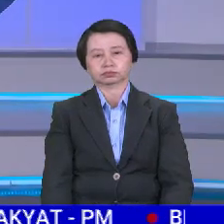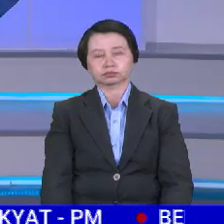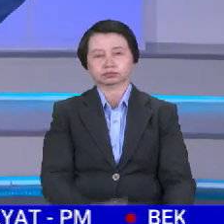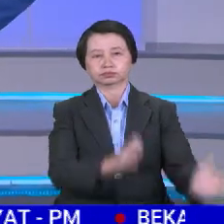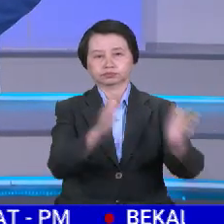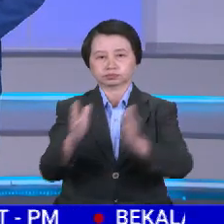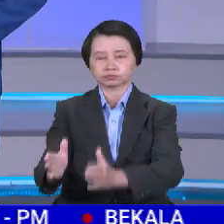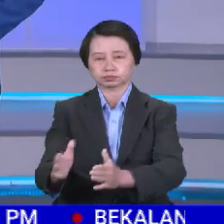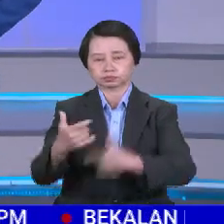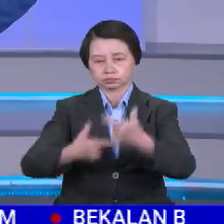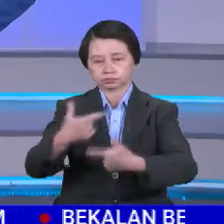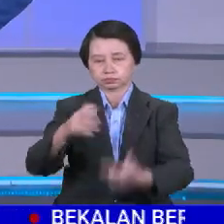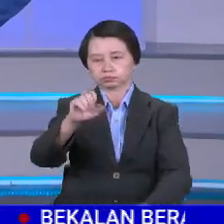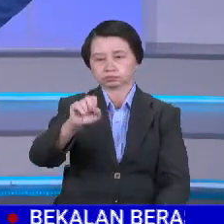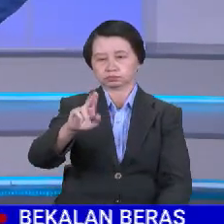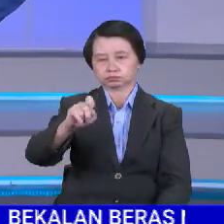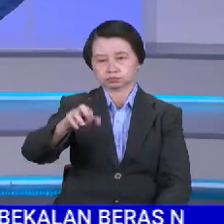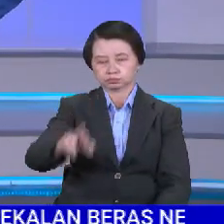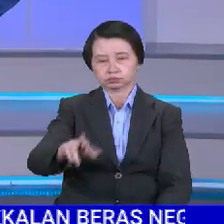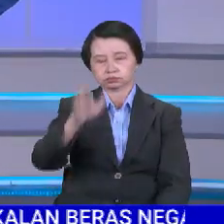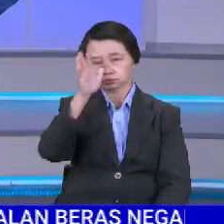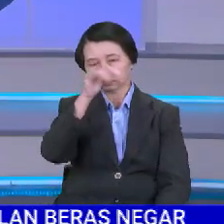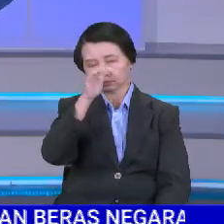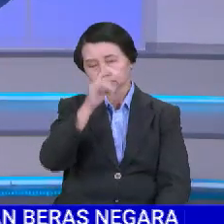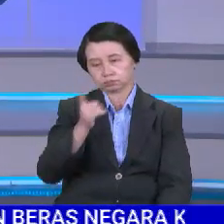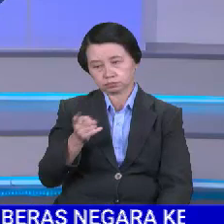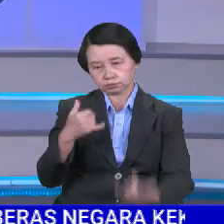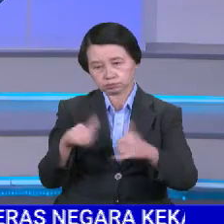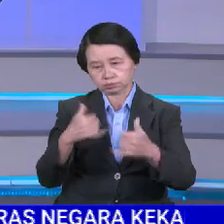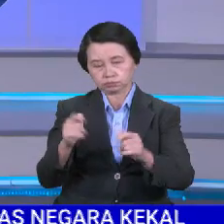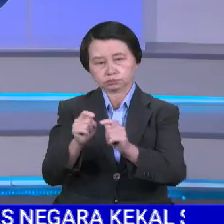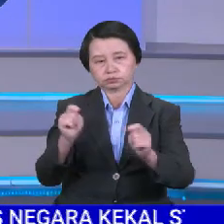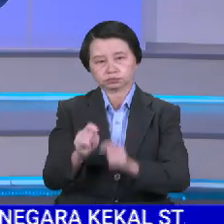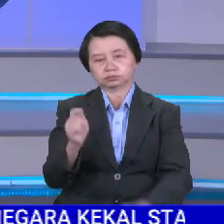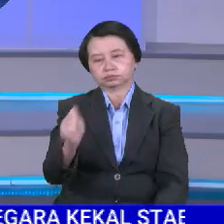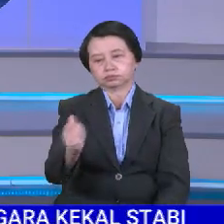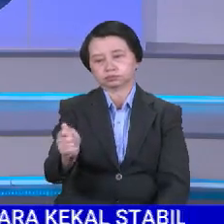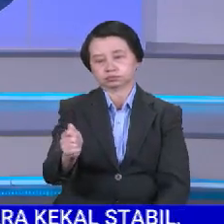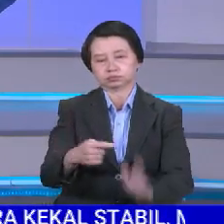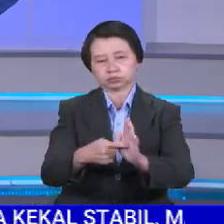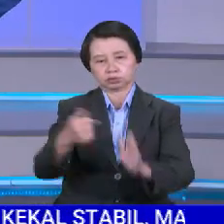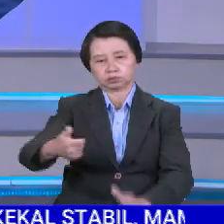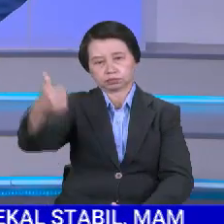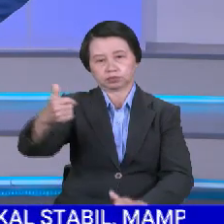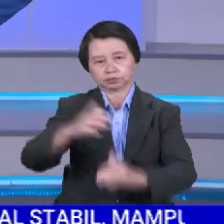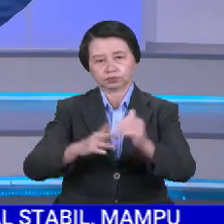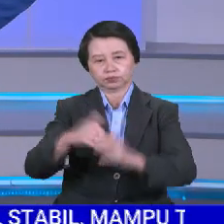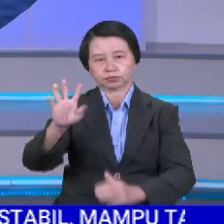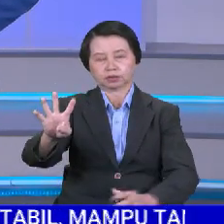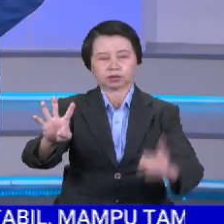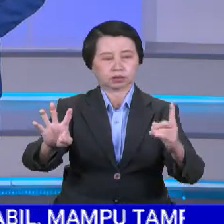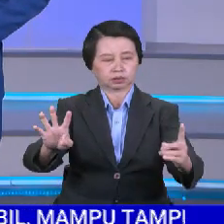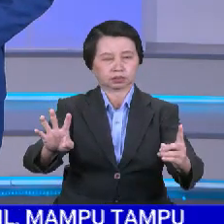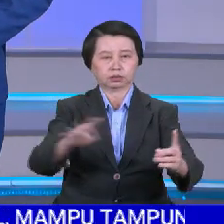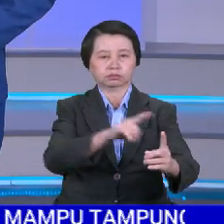Beralih ke saingan Liga Super. Melaka United memanfaatkan aksi di laman sendiri apabila mencatat kemenangan selesa 4-1